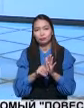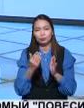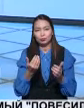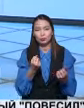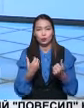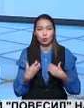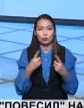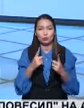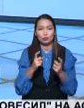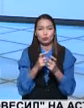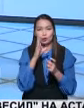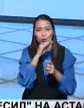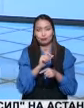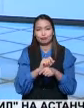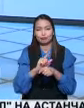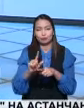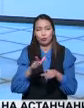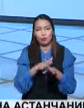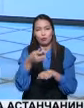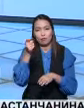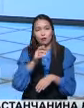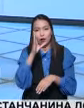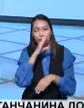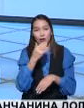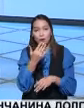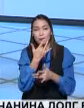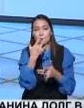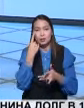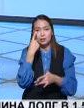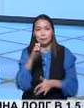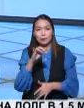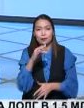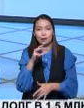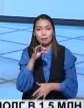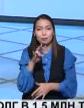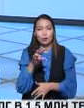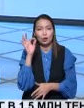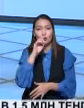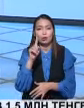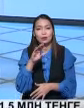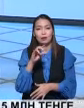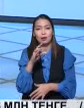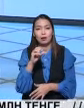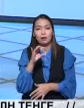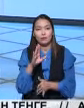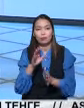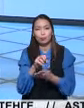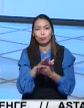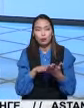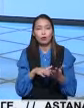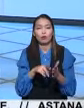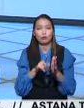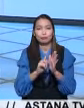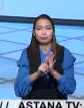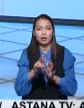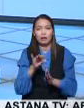может перерасти в полноценную войну. Особенно на фоне последнего заявления Бениамина Нетаньяху о том, что Тель-Авив будет продолжать атаки на Ливан до